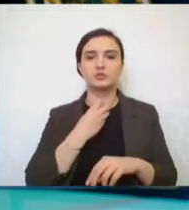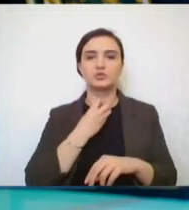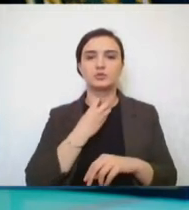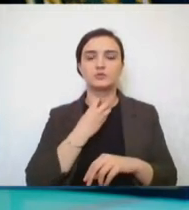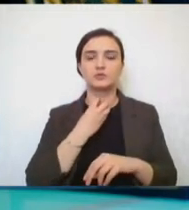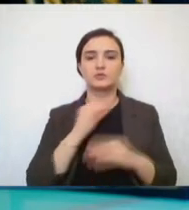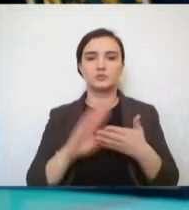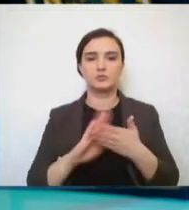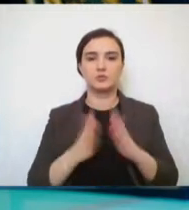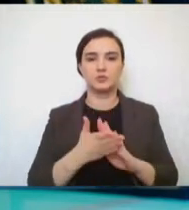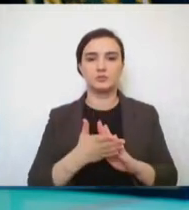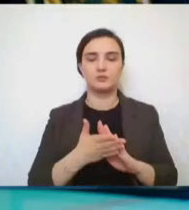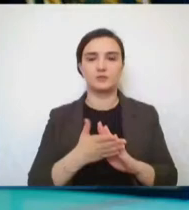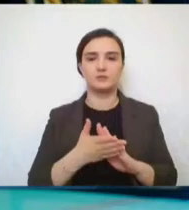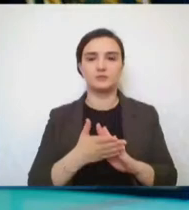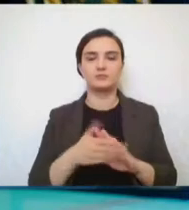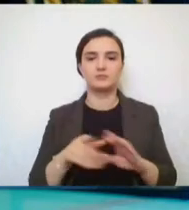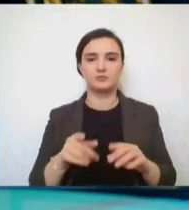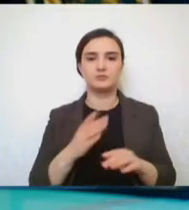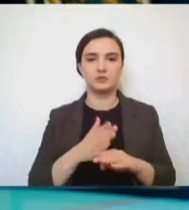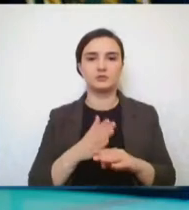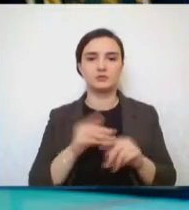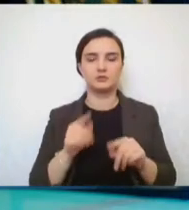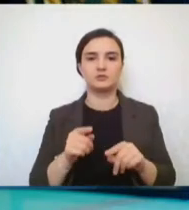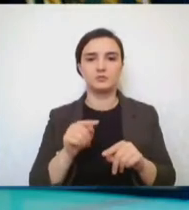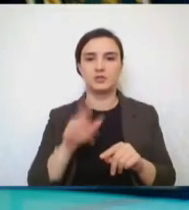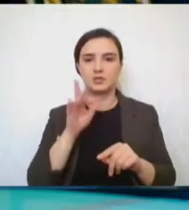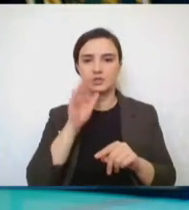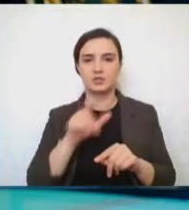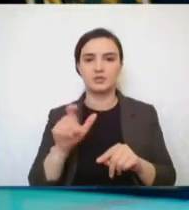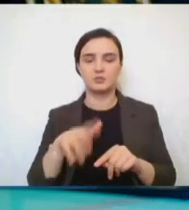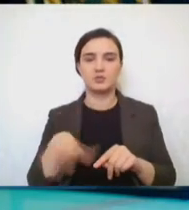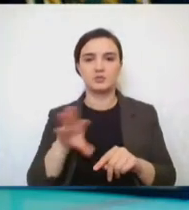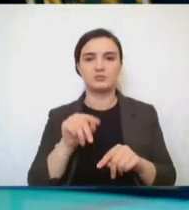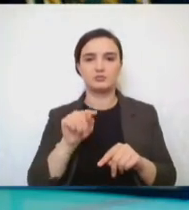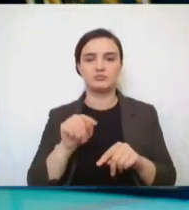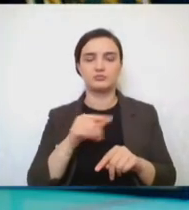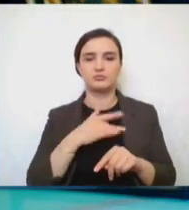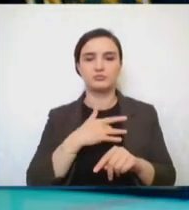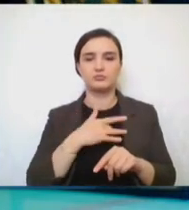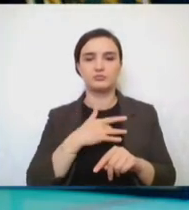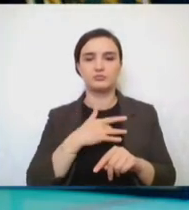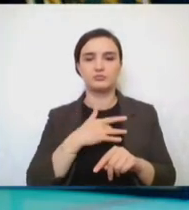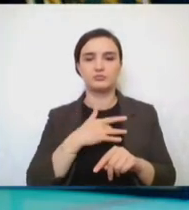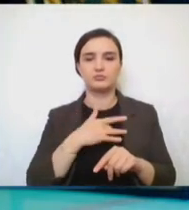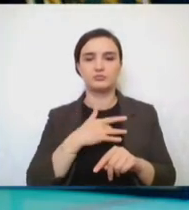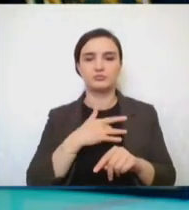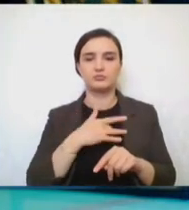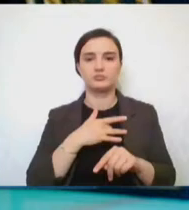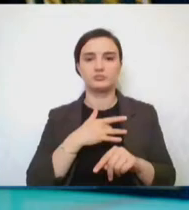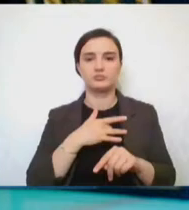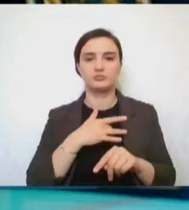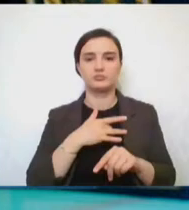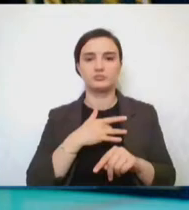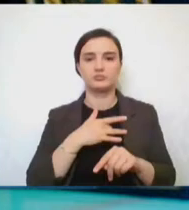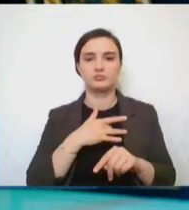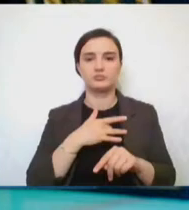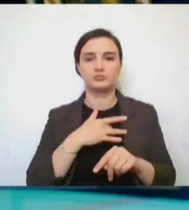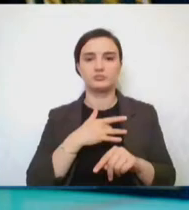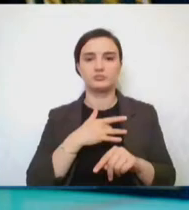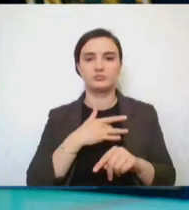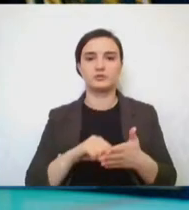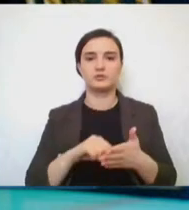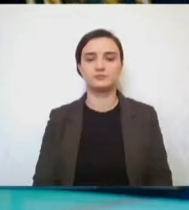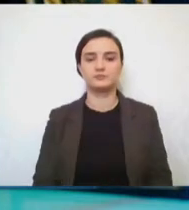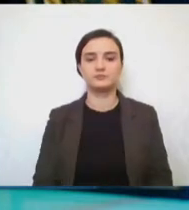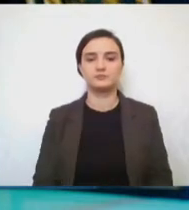მდგომარეობა, რომელიც ხდება ხოლმე მაგასაკის ადამიანებში ტახიკარდიების მიზეზი. მაგრამ ამ კონკრეტულ შემთხვევაში არ ამგონი